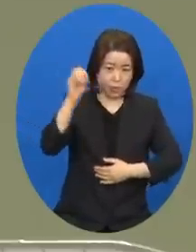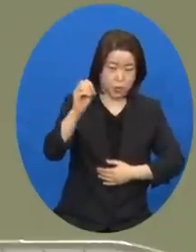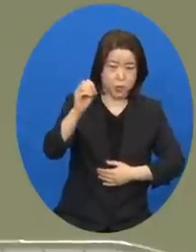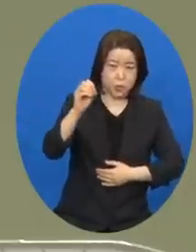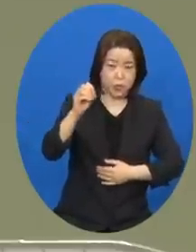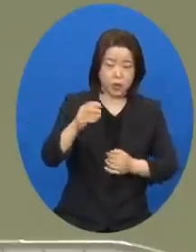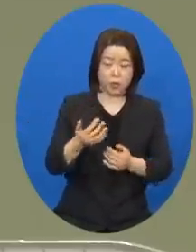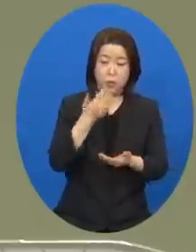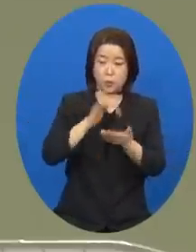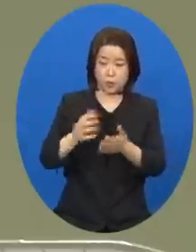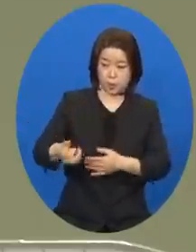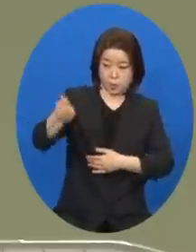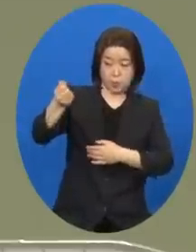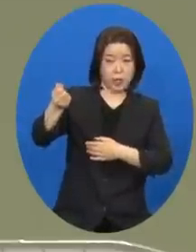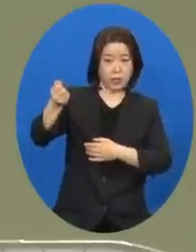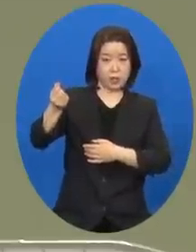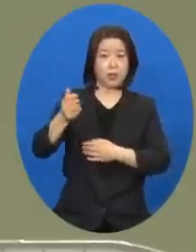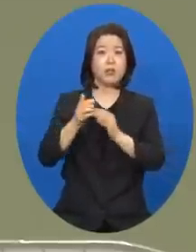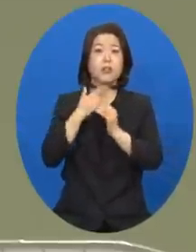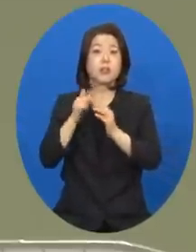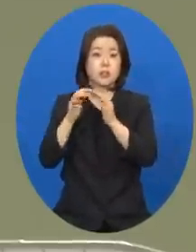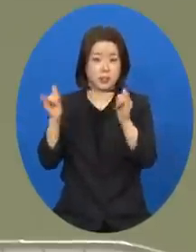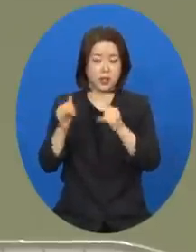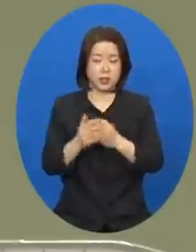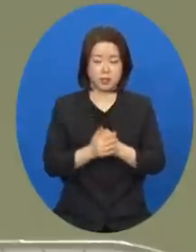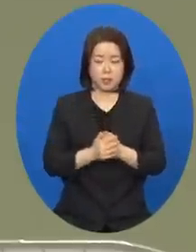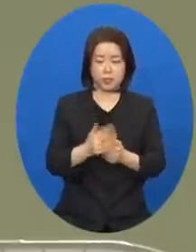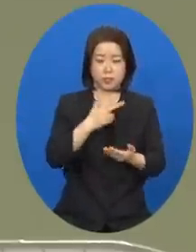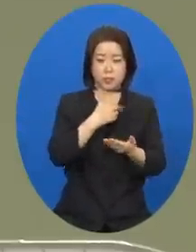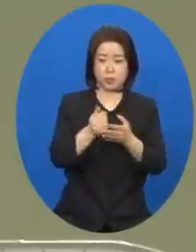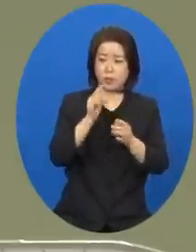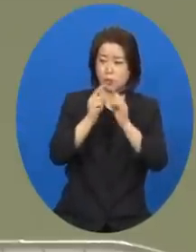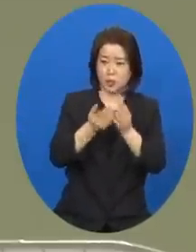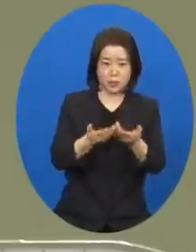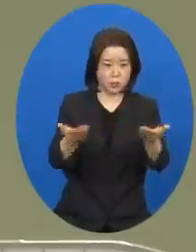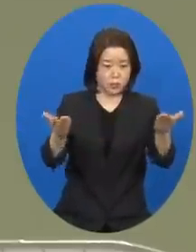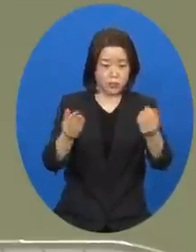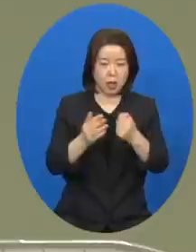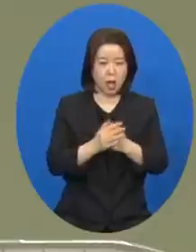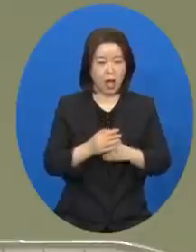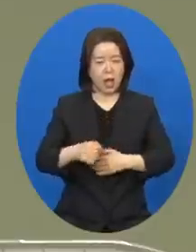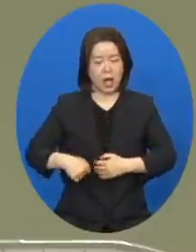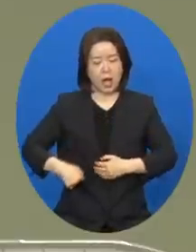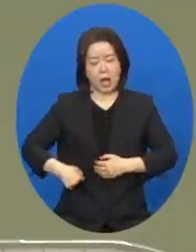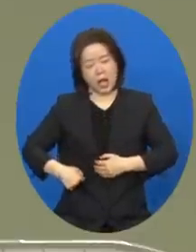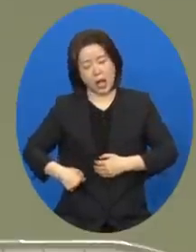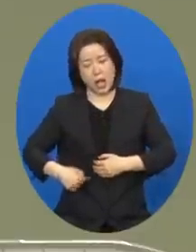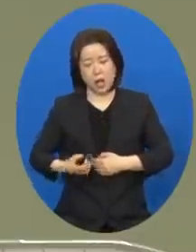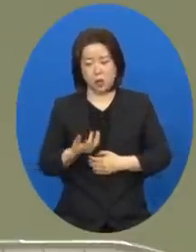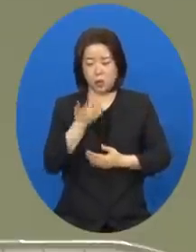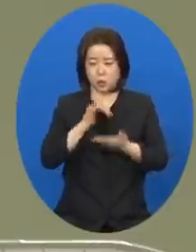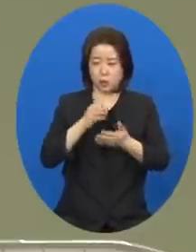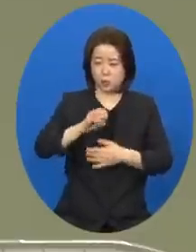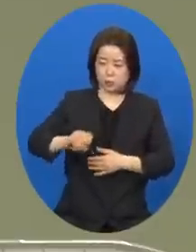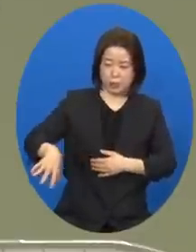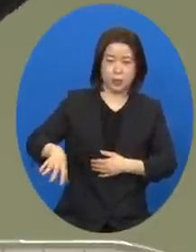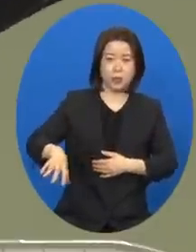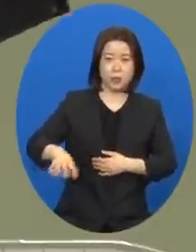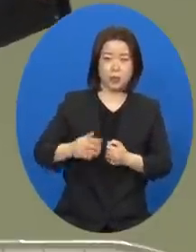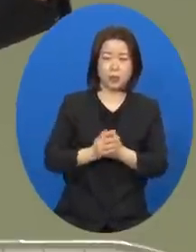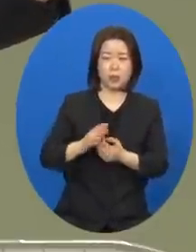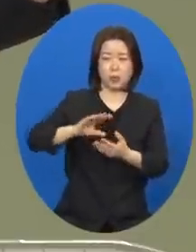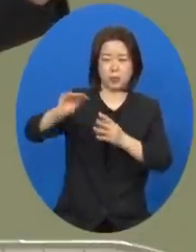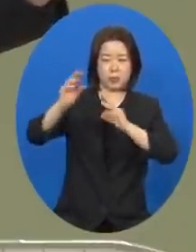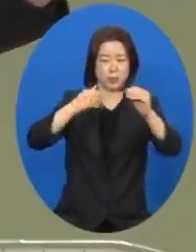돌을 들었던 사람들 주님의 말씀에 마음의 가책을 느끼고 다 돌을 내려놓고